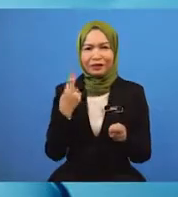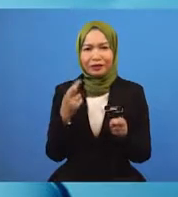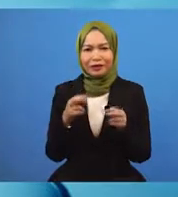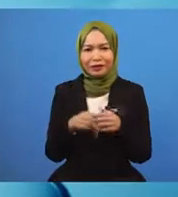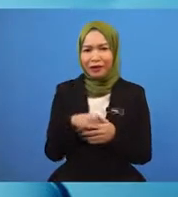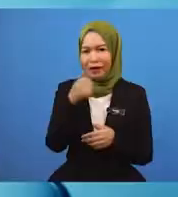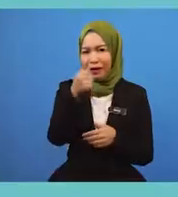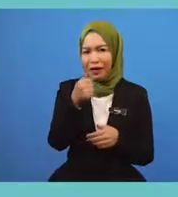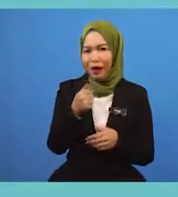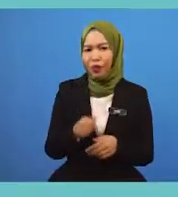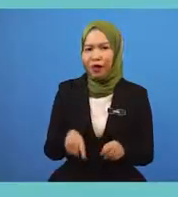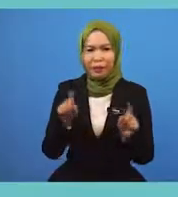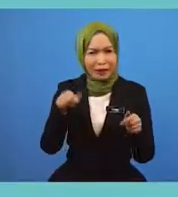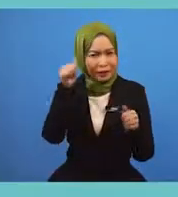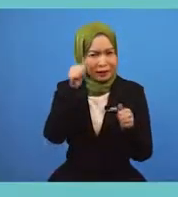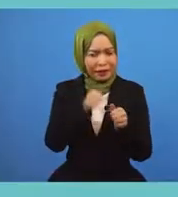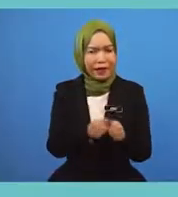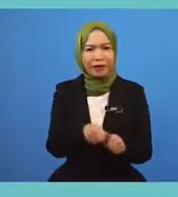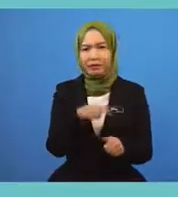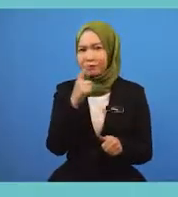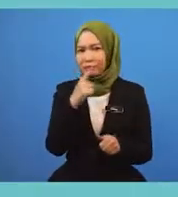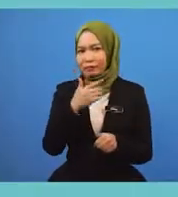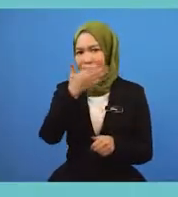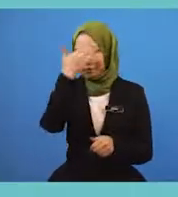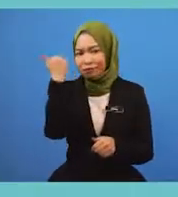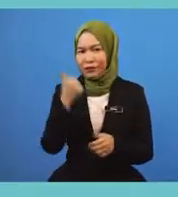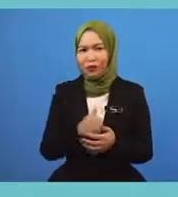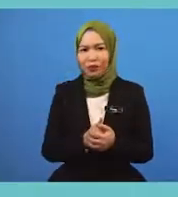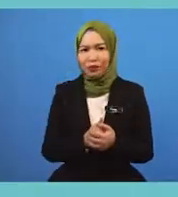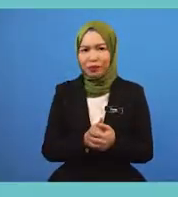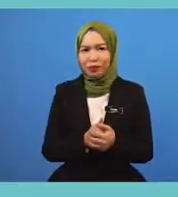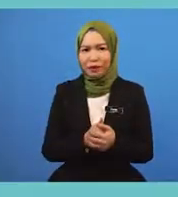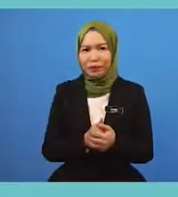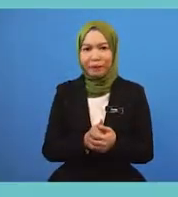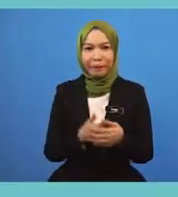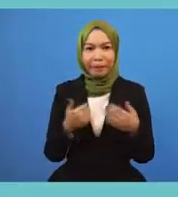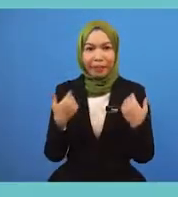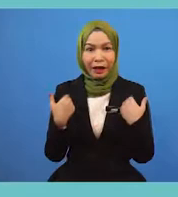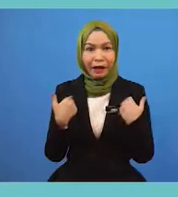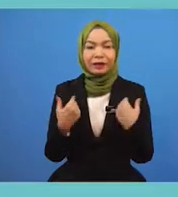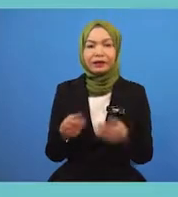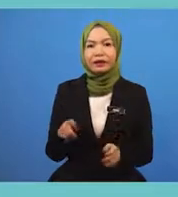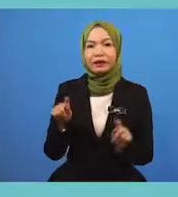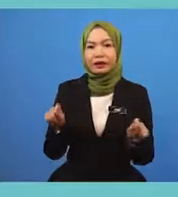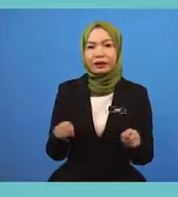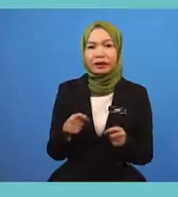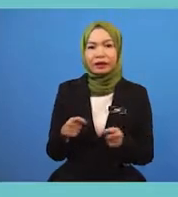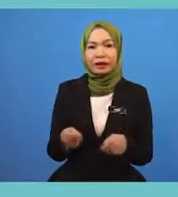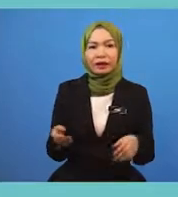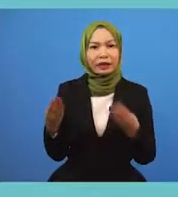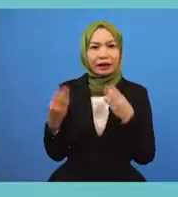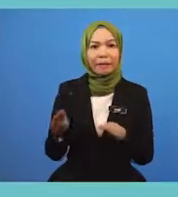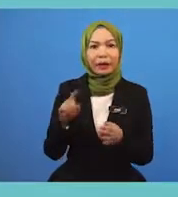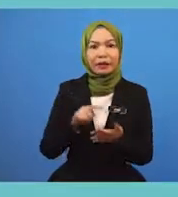Jangan lupa. Pertama, apakah tindak balas ini tadi? Eksotermik